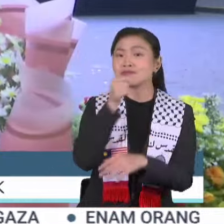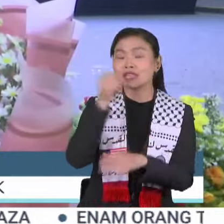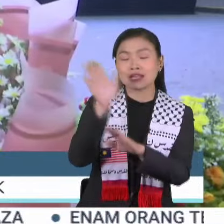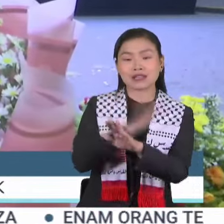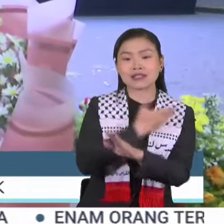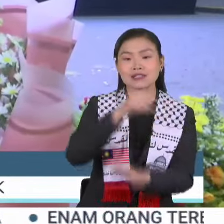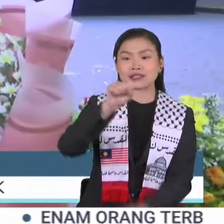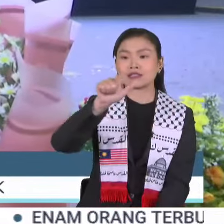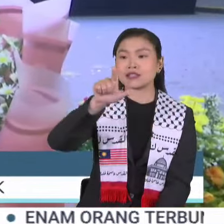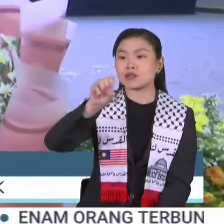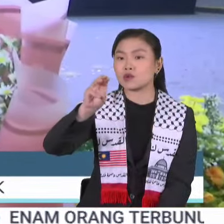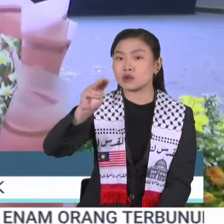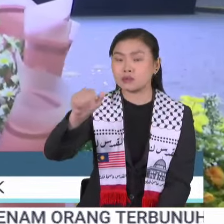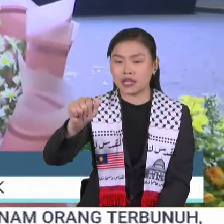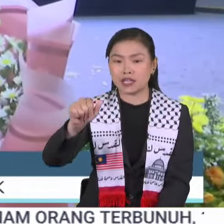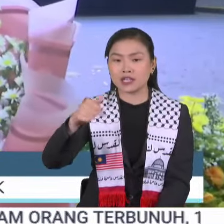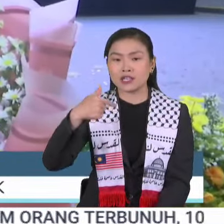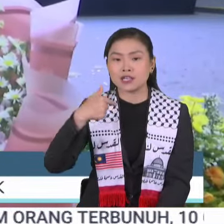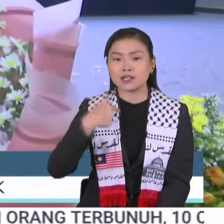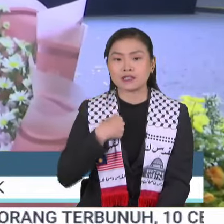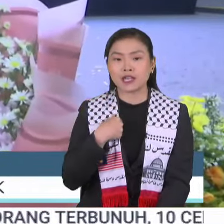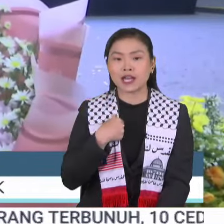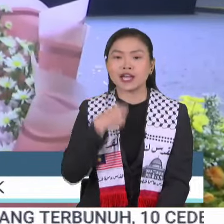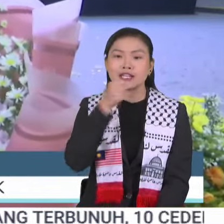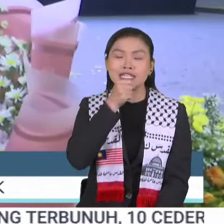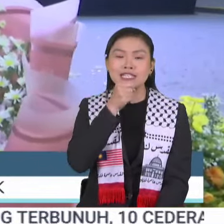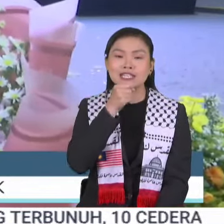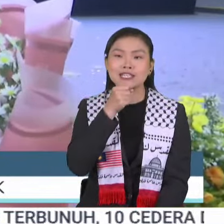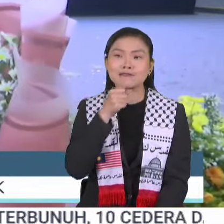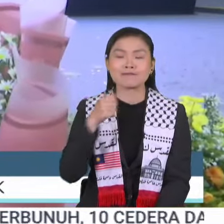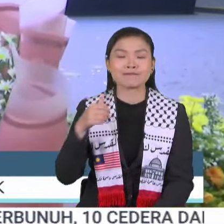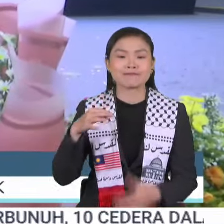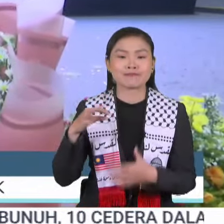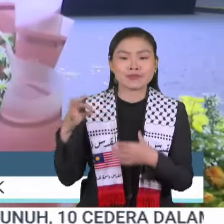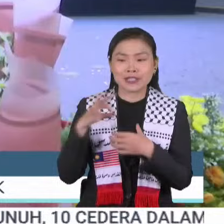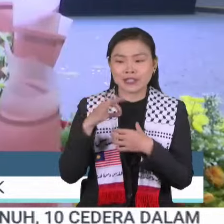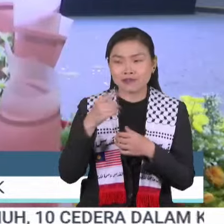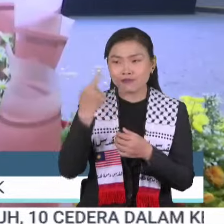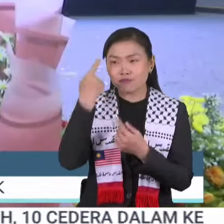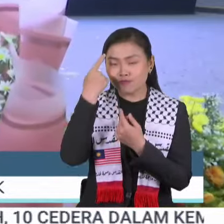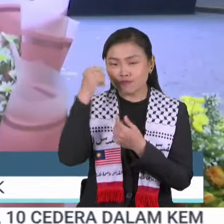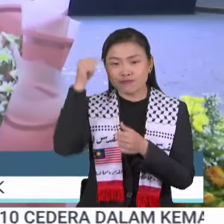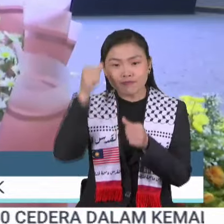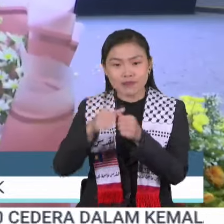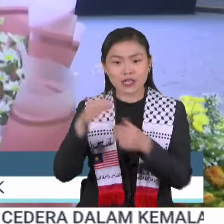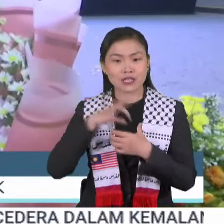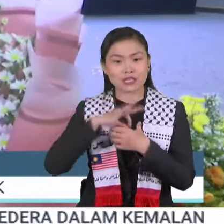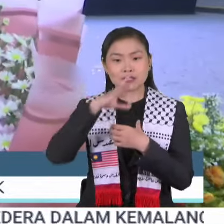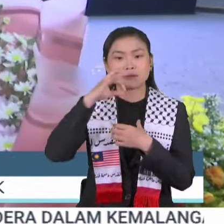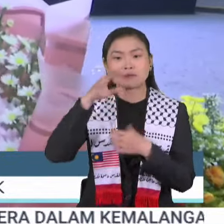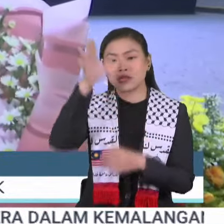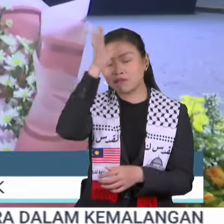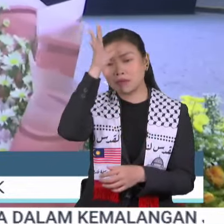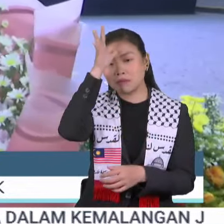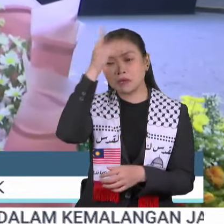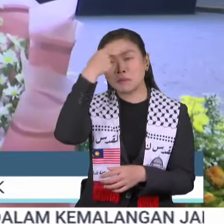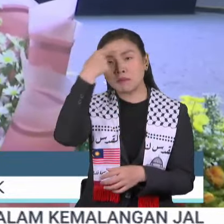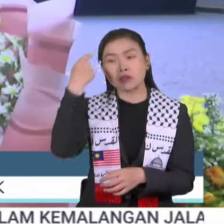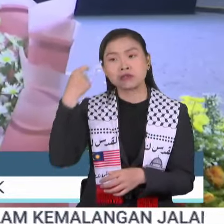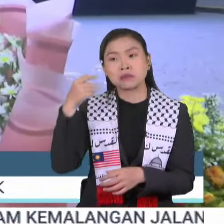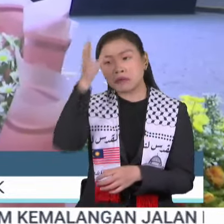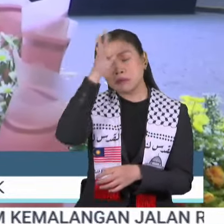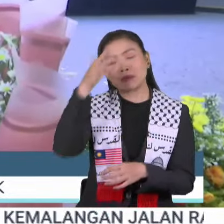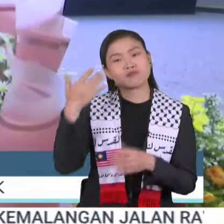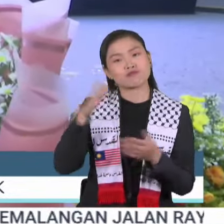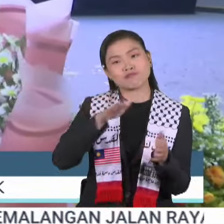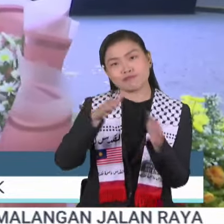terbuka ke apa dah hari ni, saya bawa semangat abah saya, cuma rasa lain sikit lah, rasa relax sikit sebab abah baru lebih kurang 30 hari tinggalkan kami. Jadi